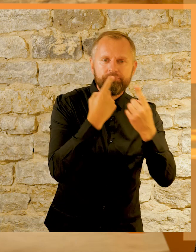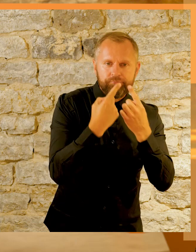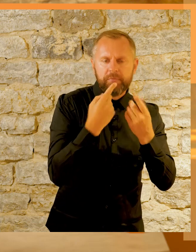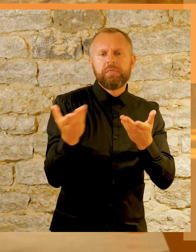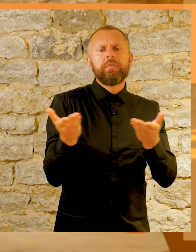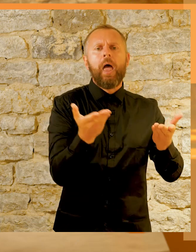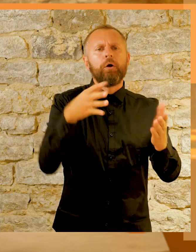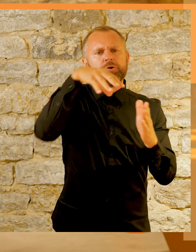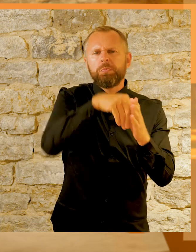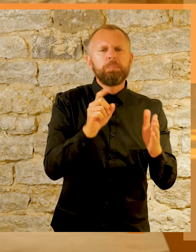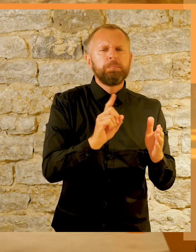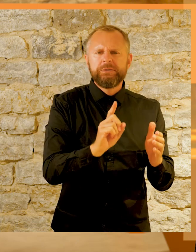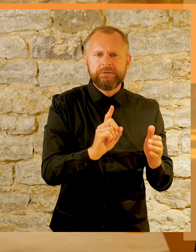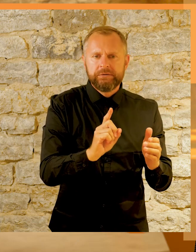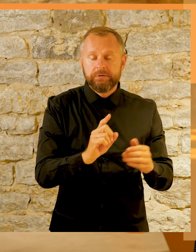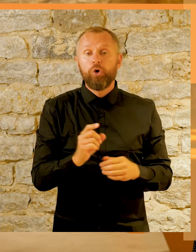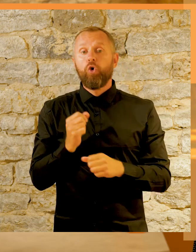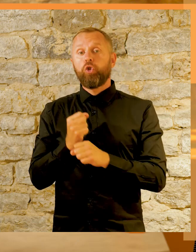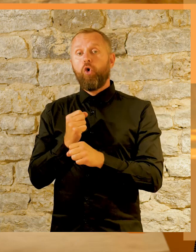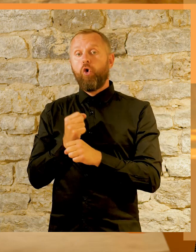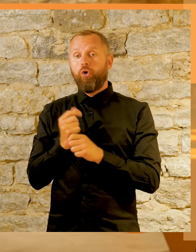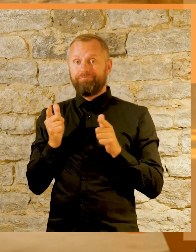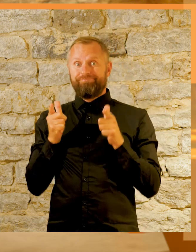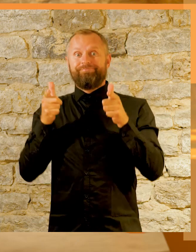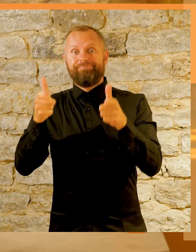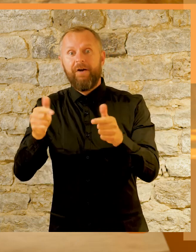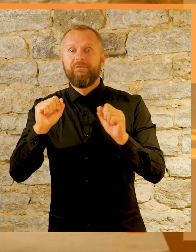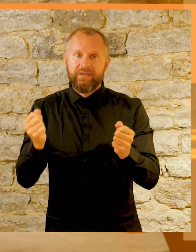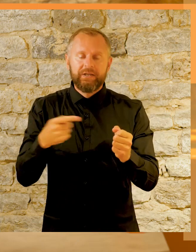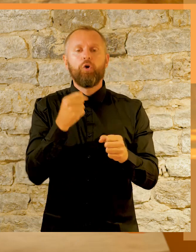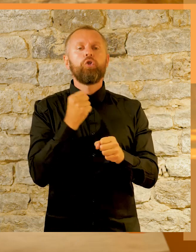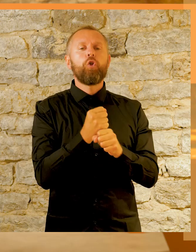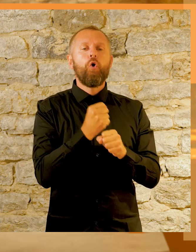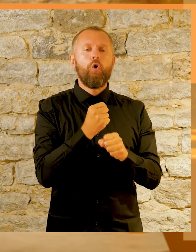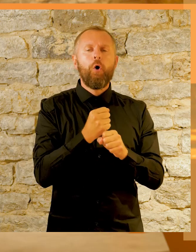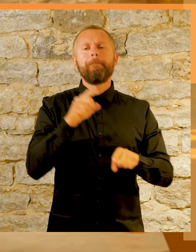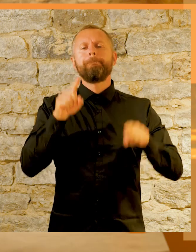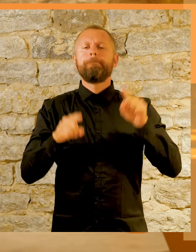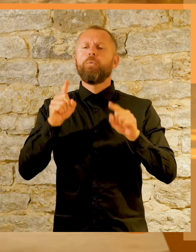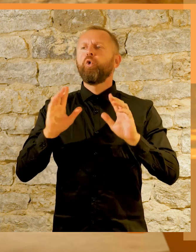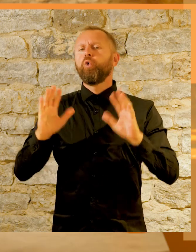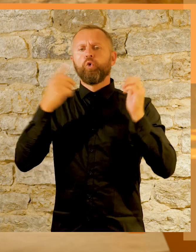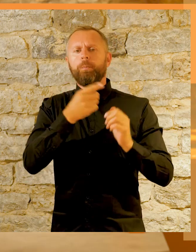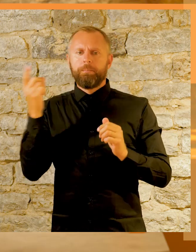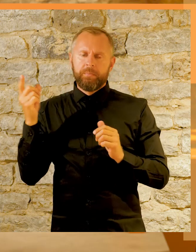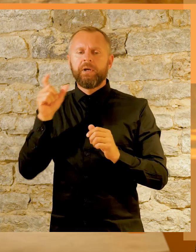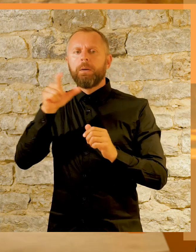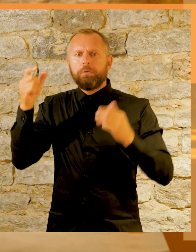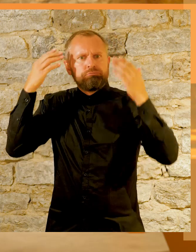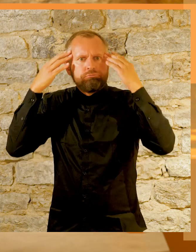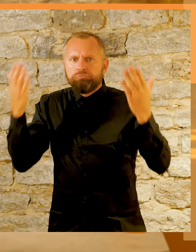Kui lähed tööle või juba töötad, siis mõnikord võib juhtuda, et inimesed ei oska kuidagi